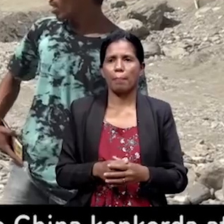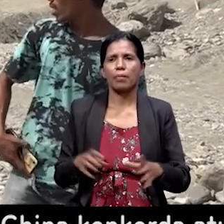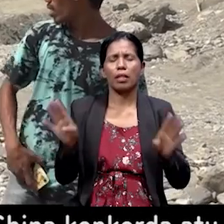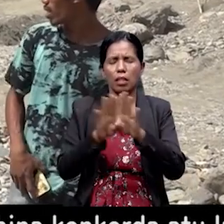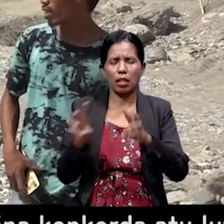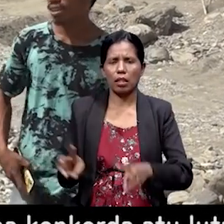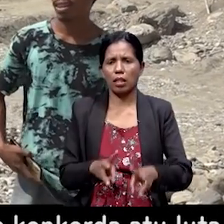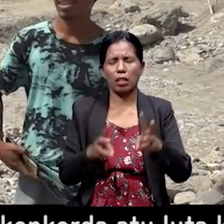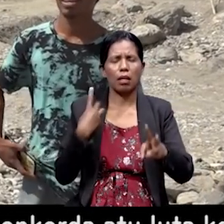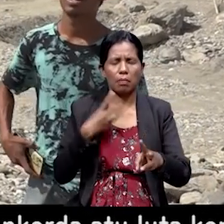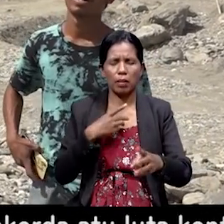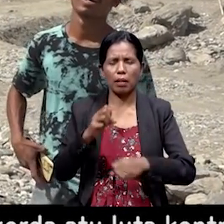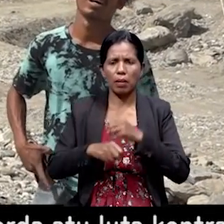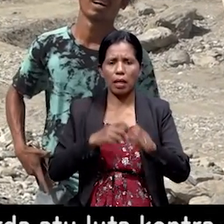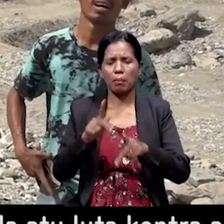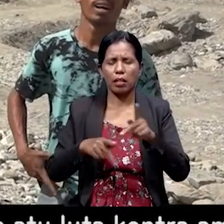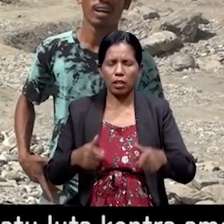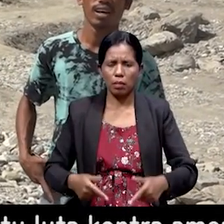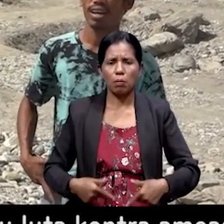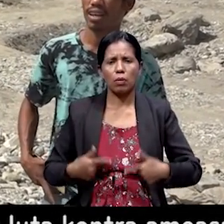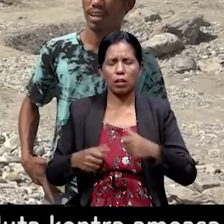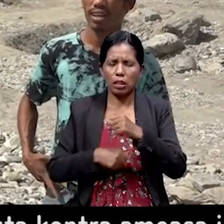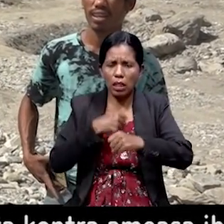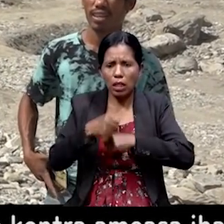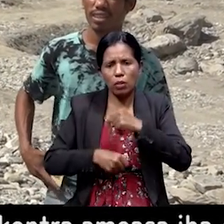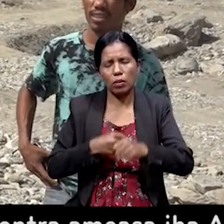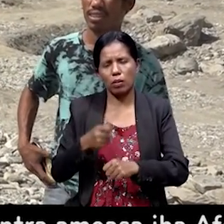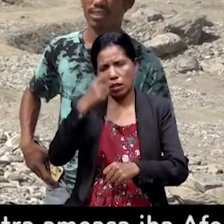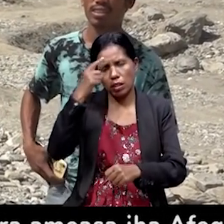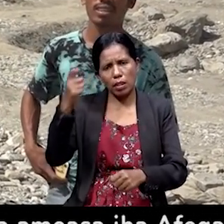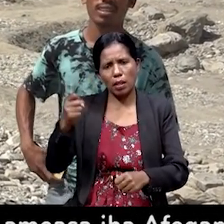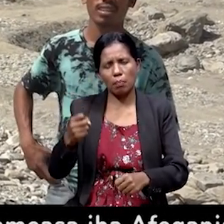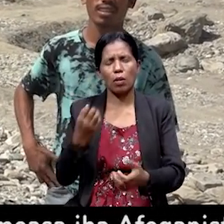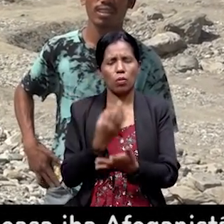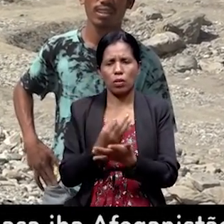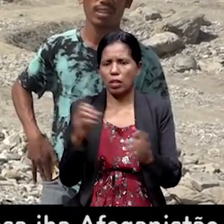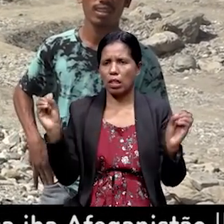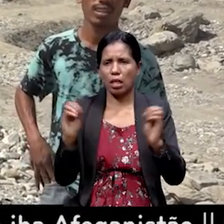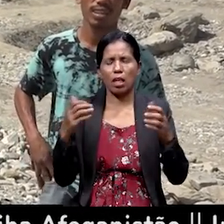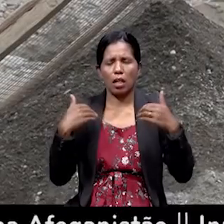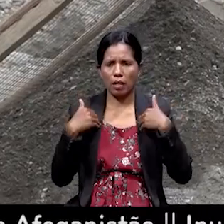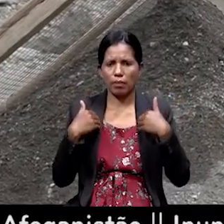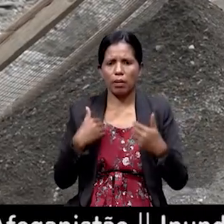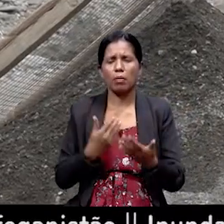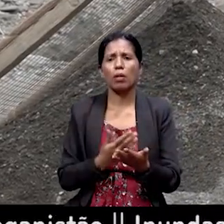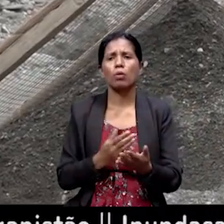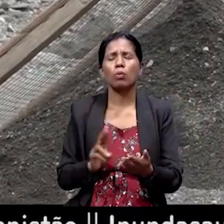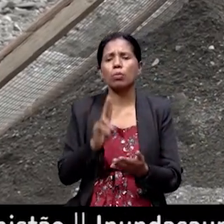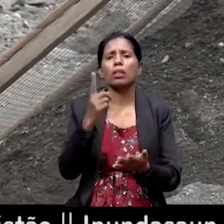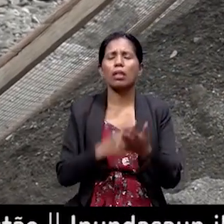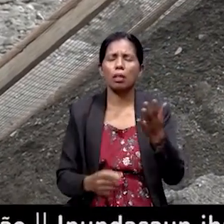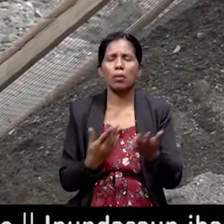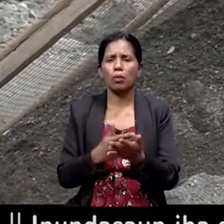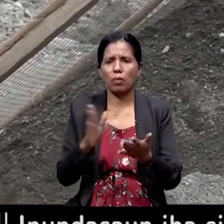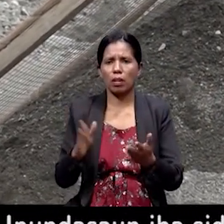takadalang ne ne tambah araska tambah osan laihe osan tambah rendimen tu mos ba ami mos araska ne amatur sede mahola ne be ami handet